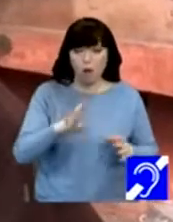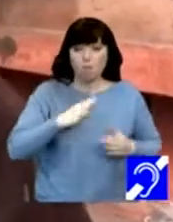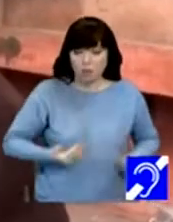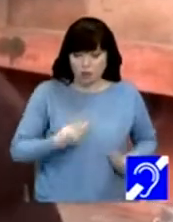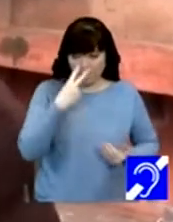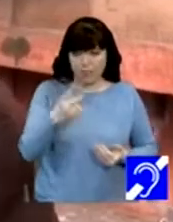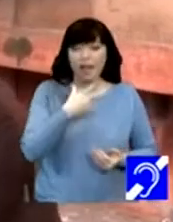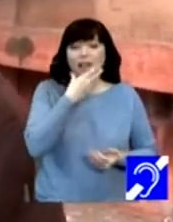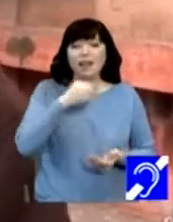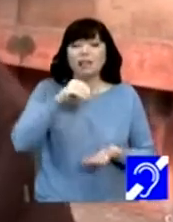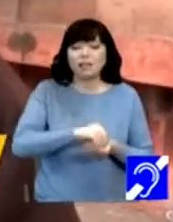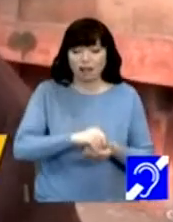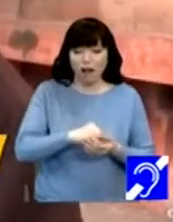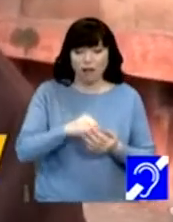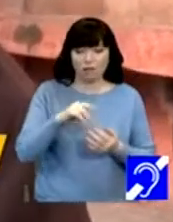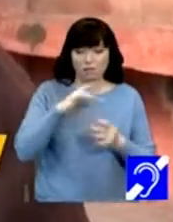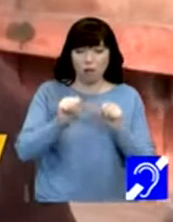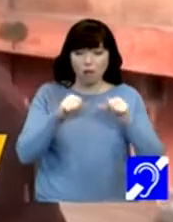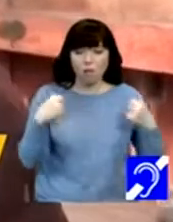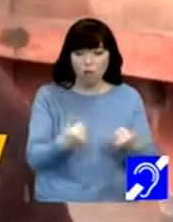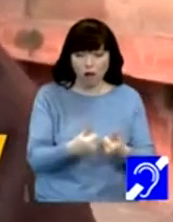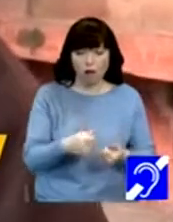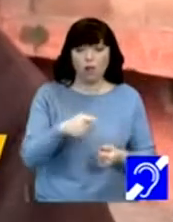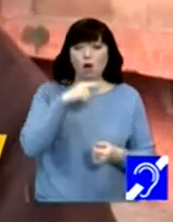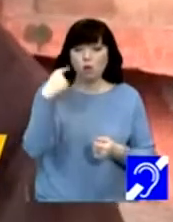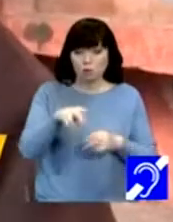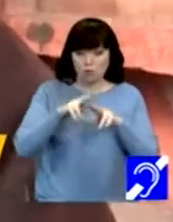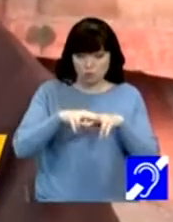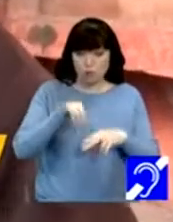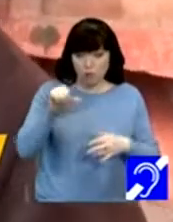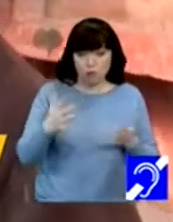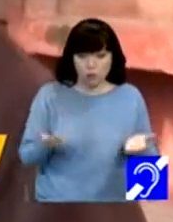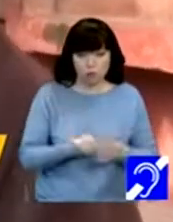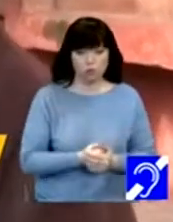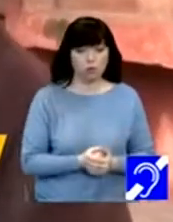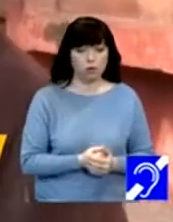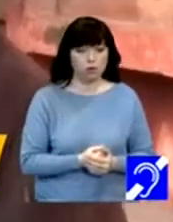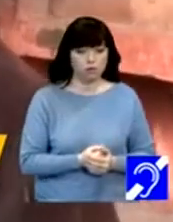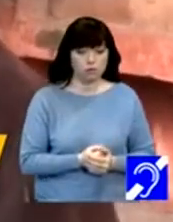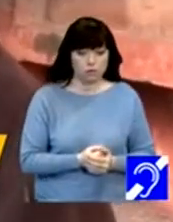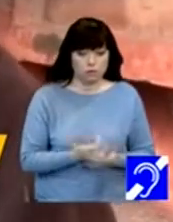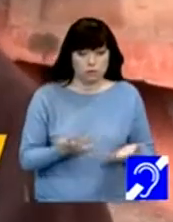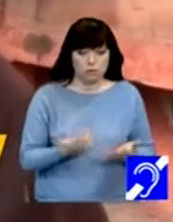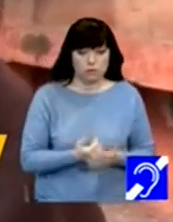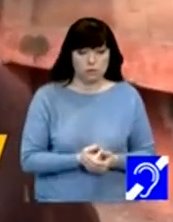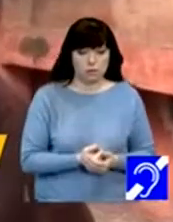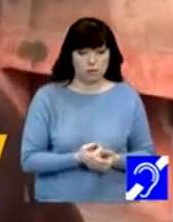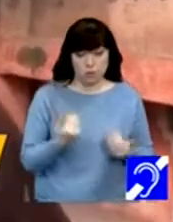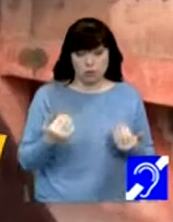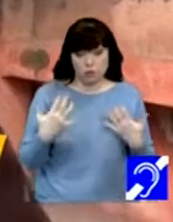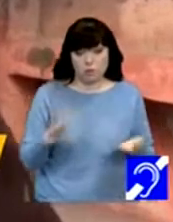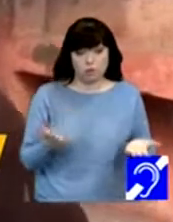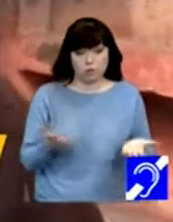Ленинграда. С российским паспортом, между прочим, не российским паспортом, российская